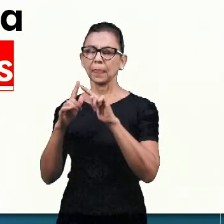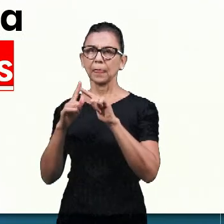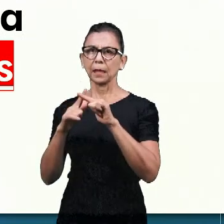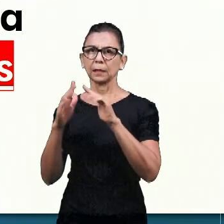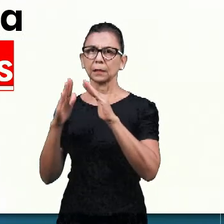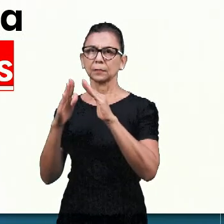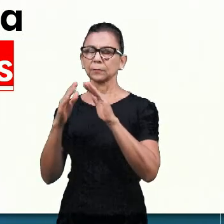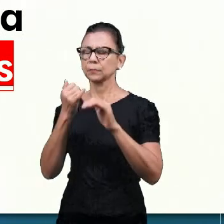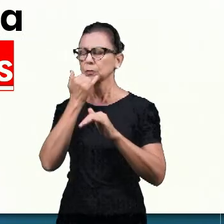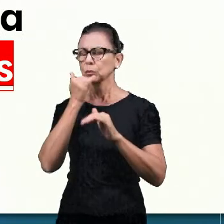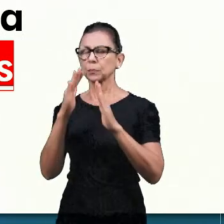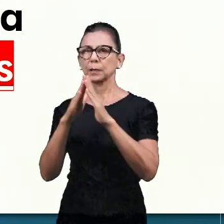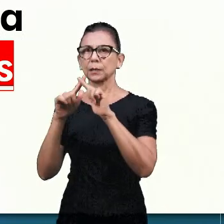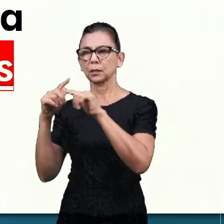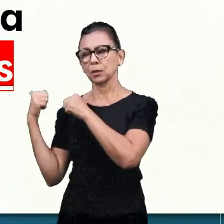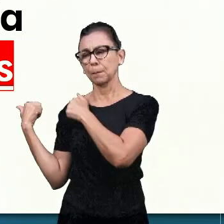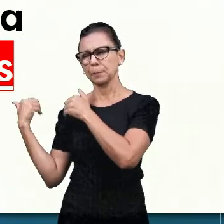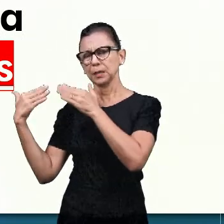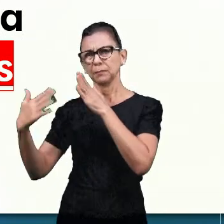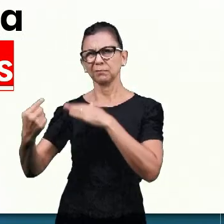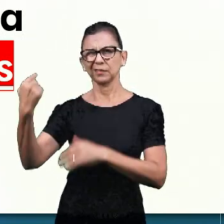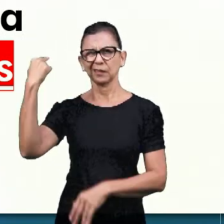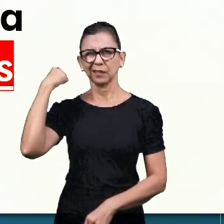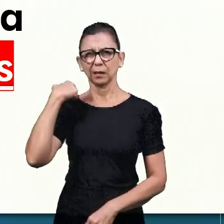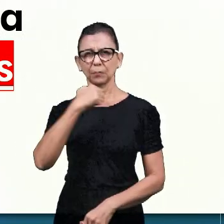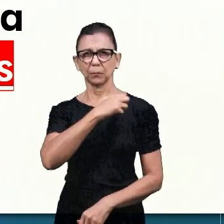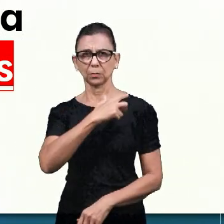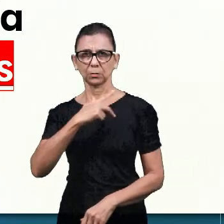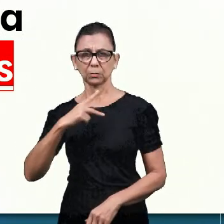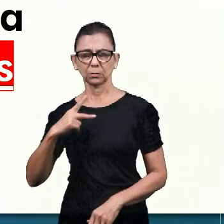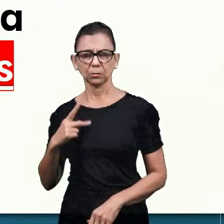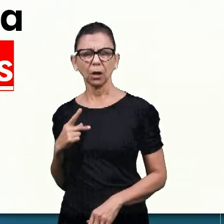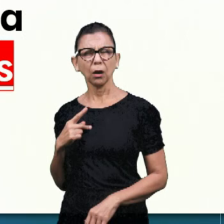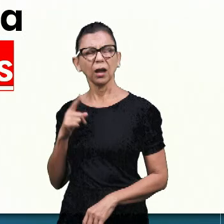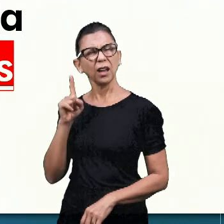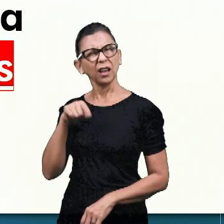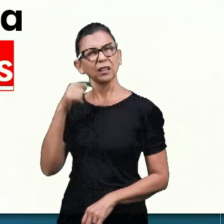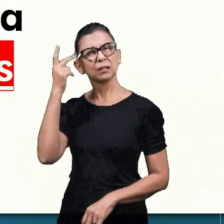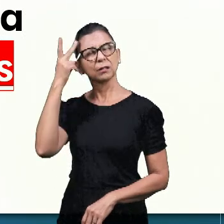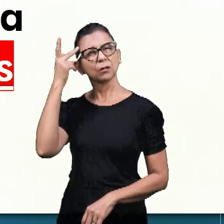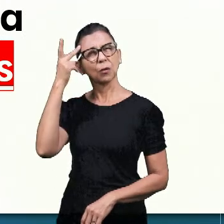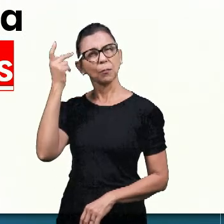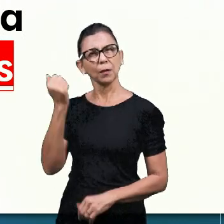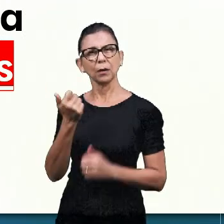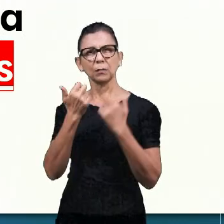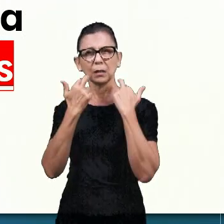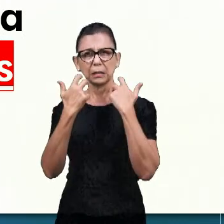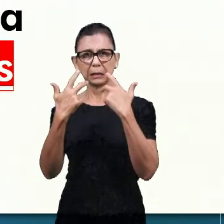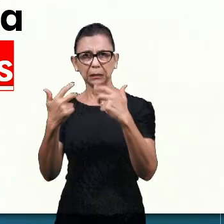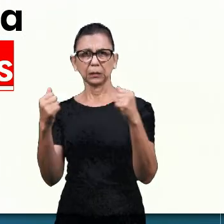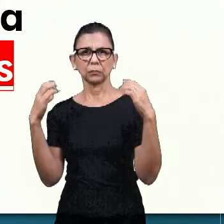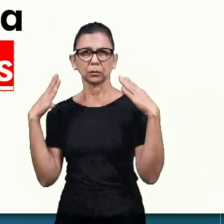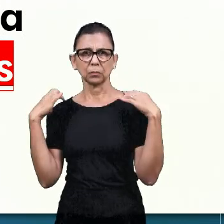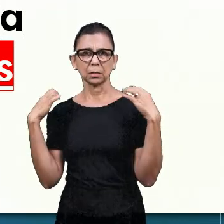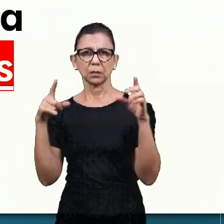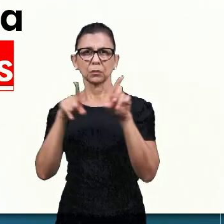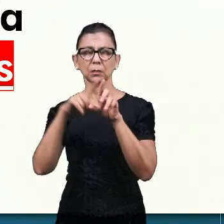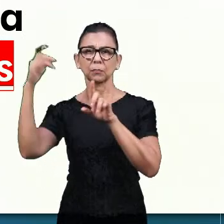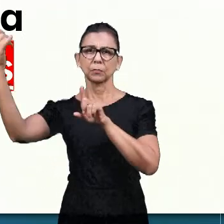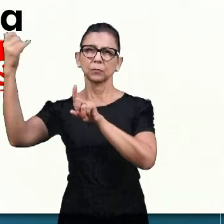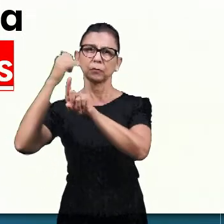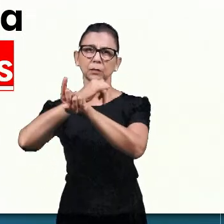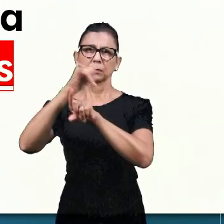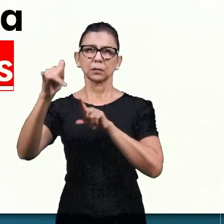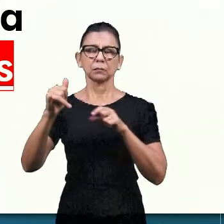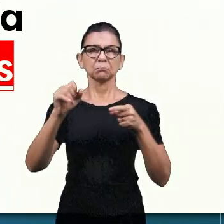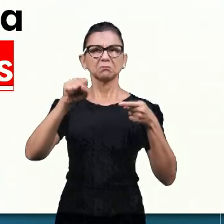primitive, c'est-à-dire de l'Église apostolique, est-ce qu'il était commun de parler en langue et prophétiser? Oui